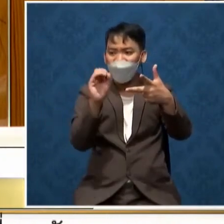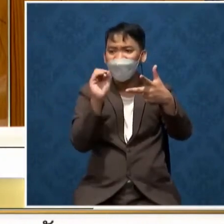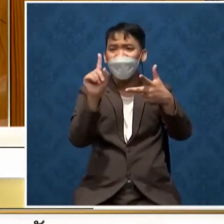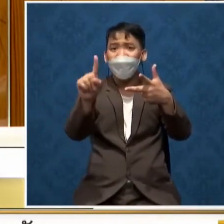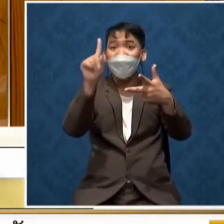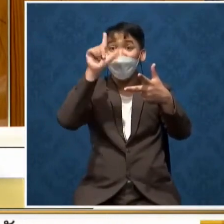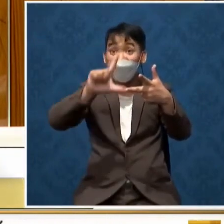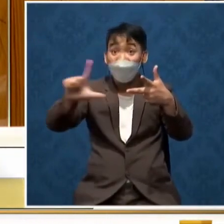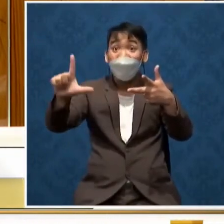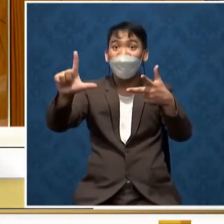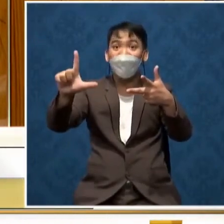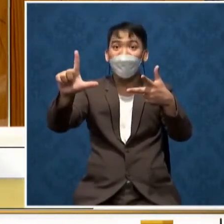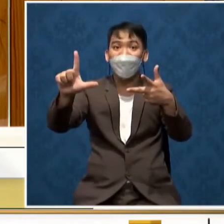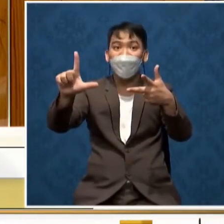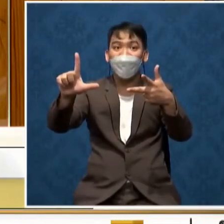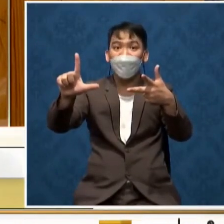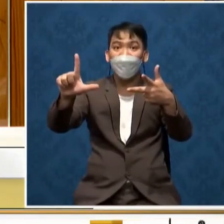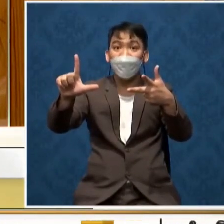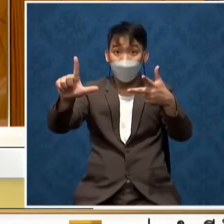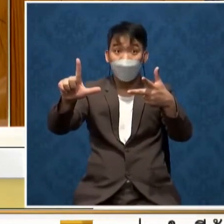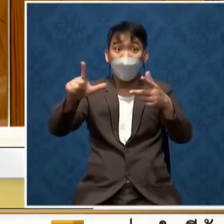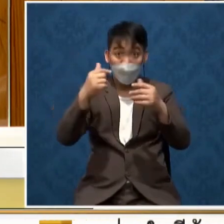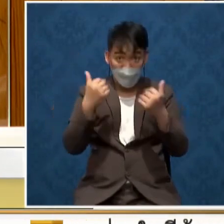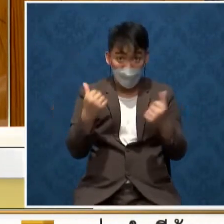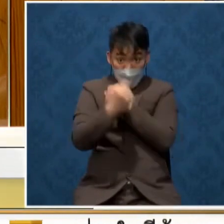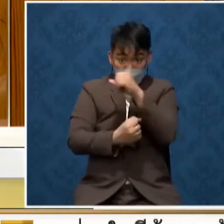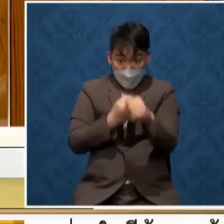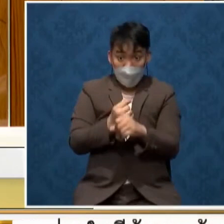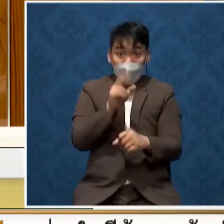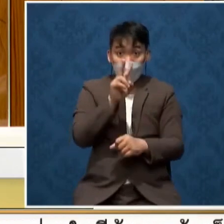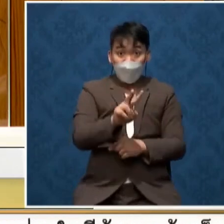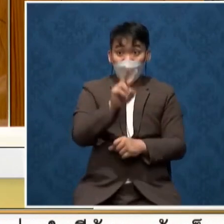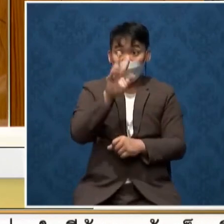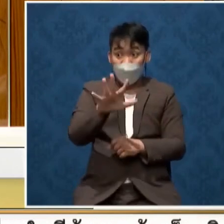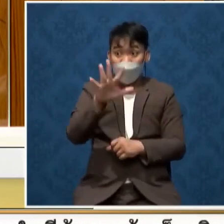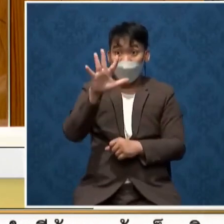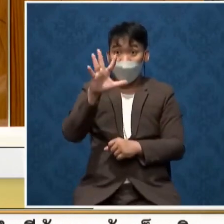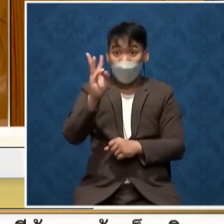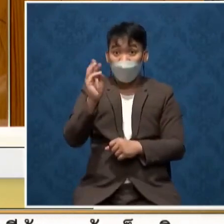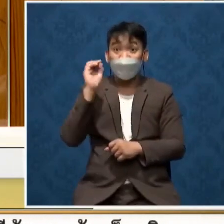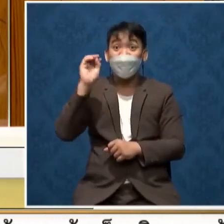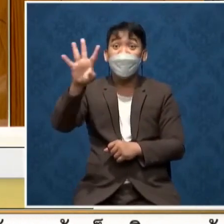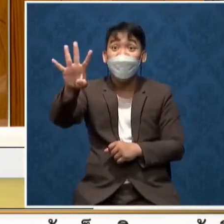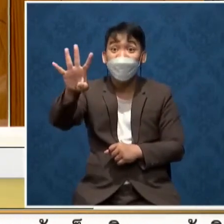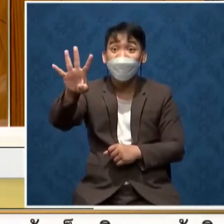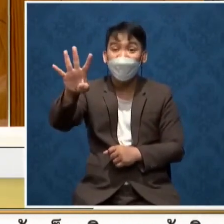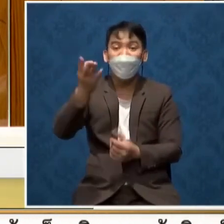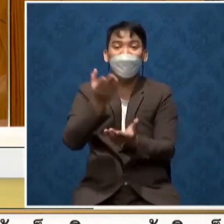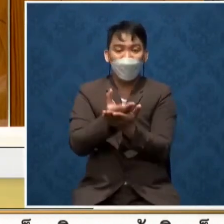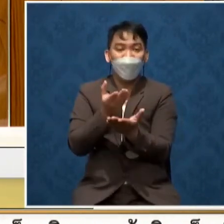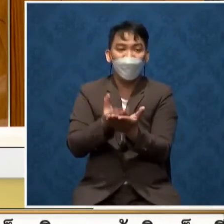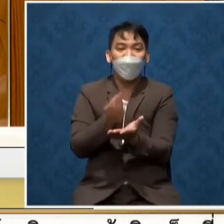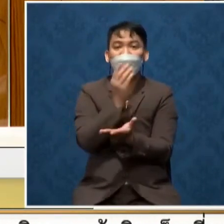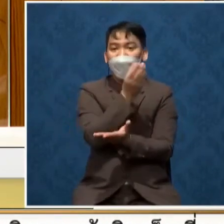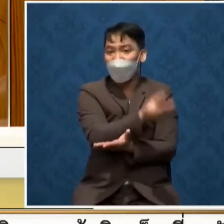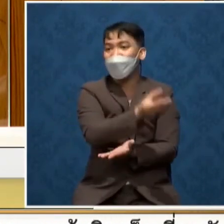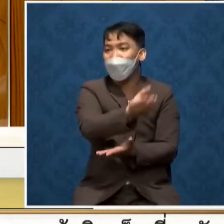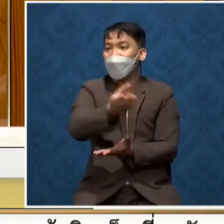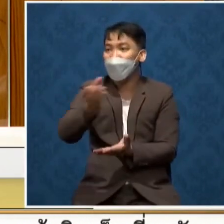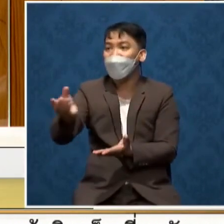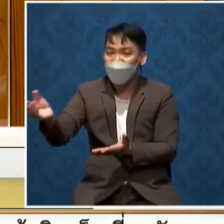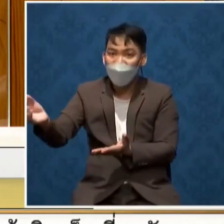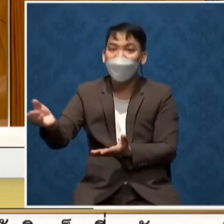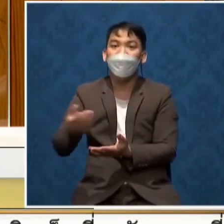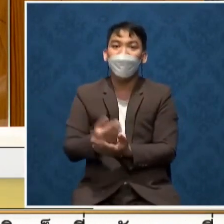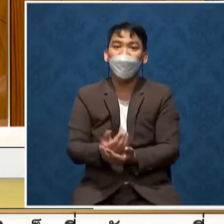791.22 ล้านบาทและในปีพ.ศ. 2564นะครับก็ได้รับการจัดสรรตามที่ร้องขอมาเพิ่มเติม